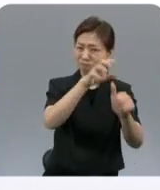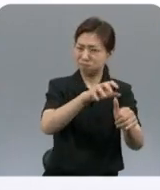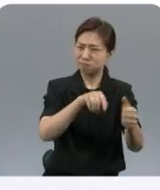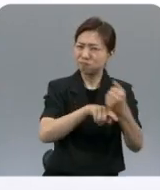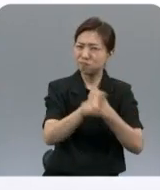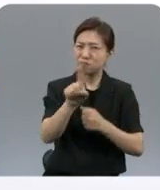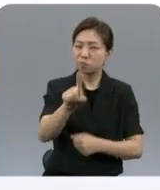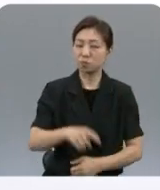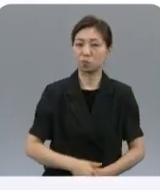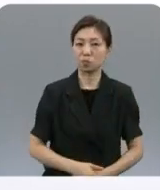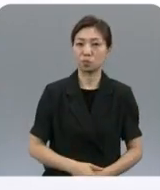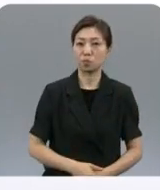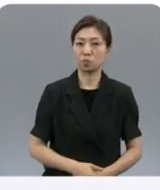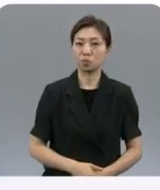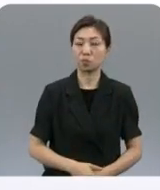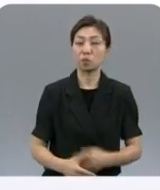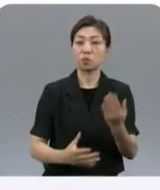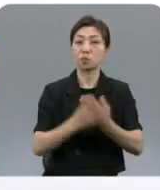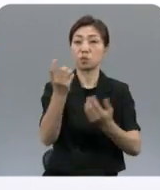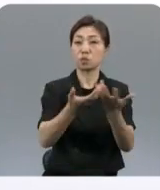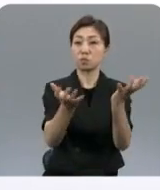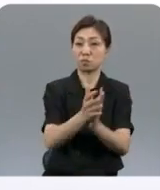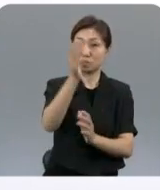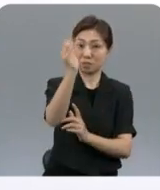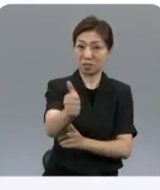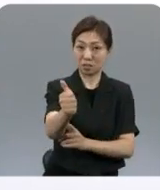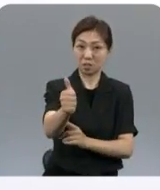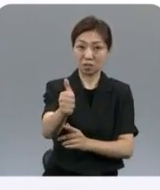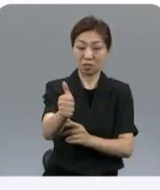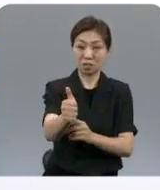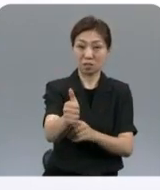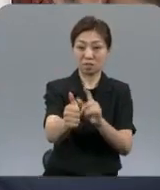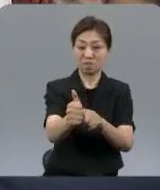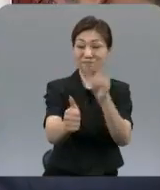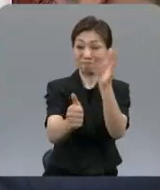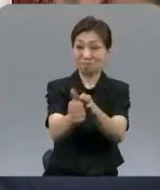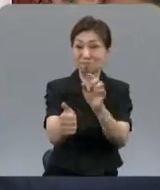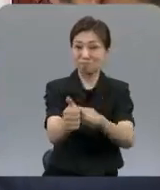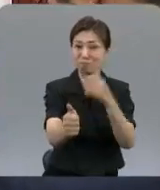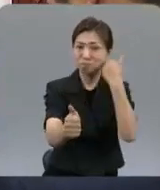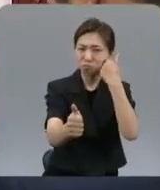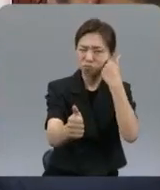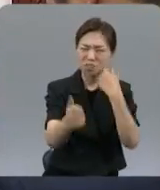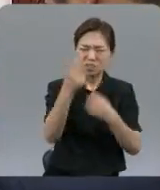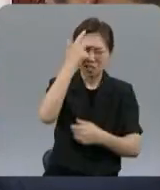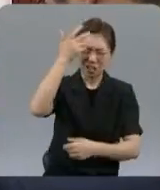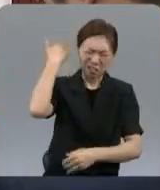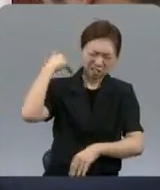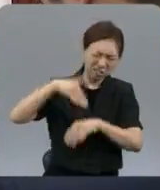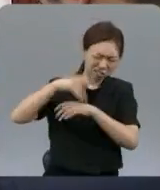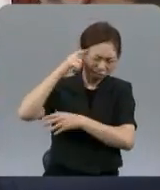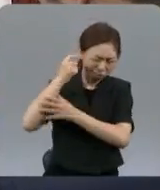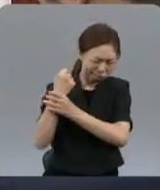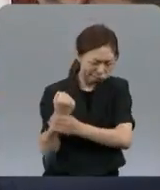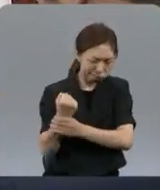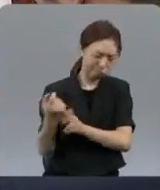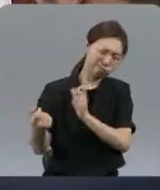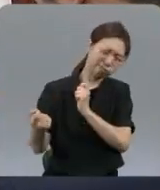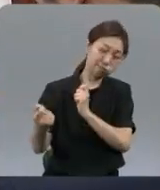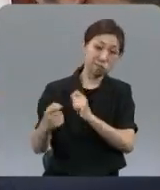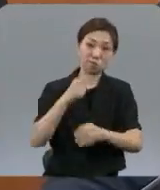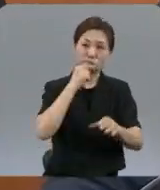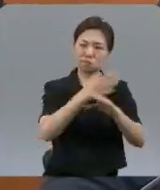к Северной Корее по его мнению права человека должны быть приоритетом мишкарейской политики Сеула